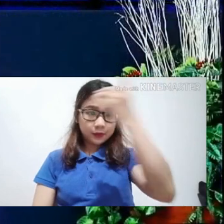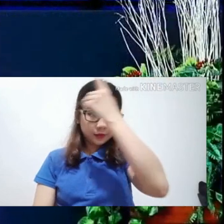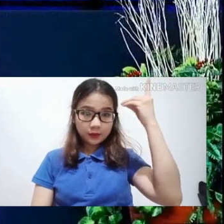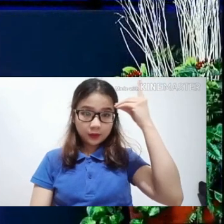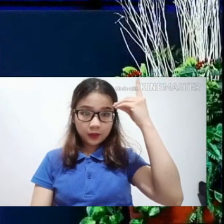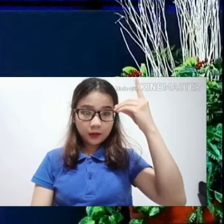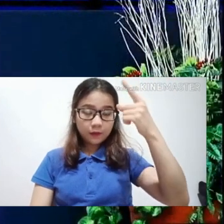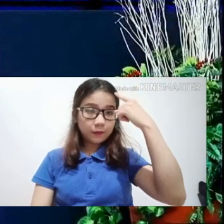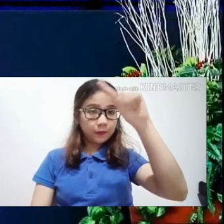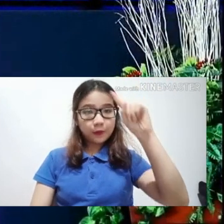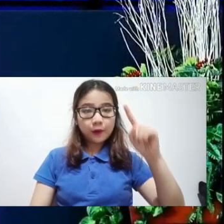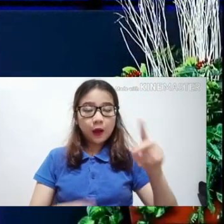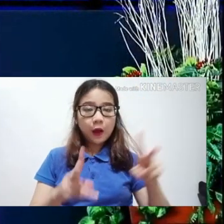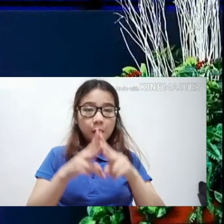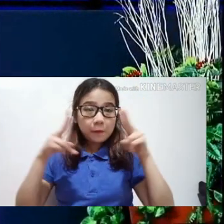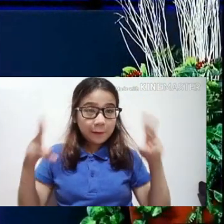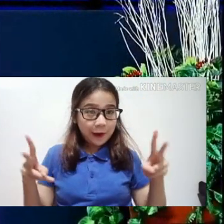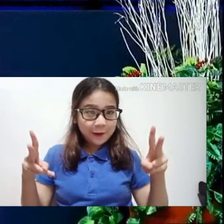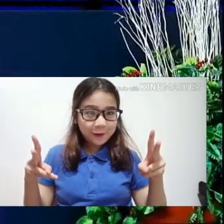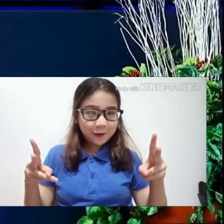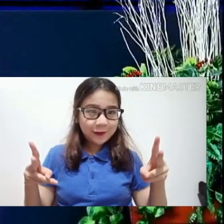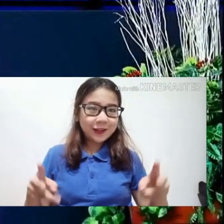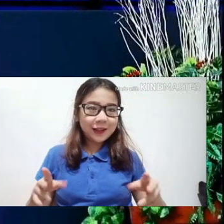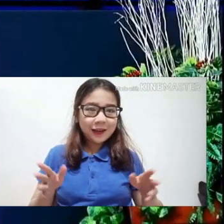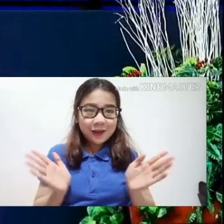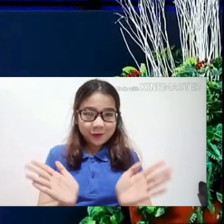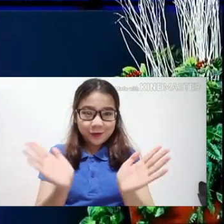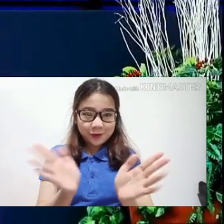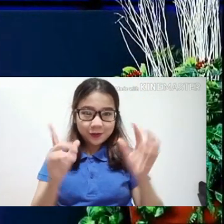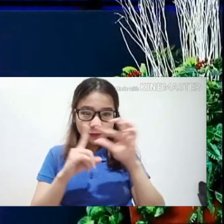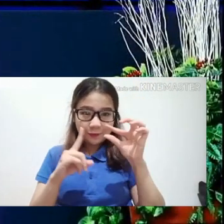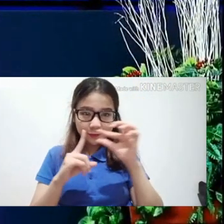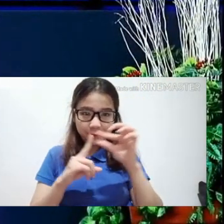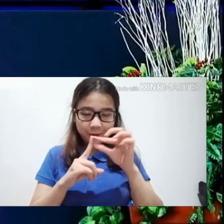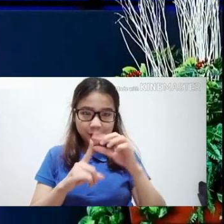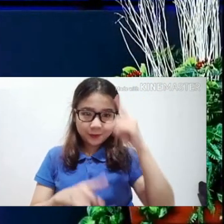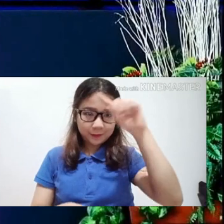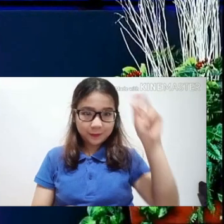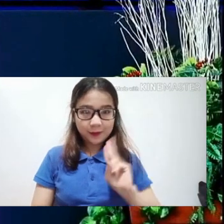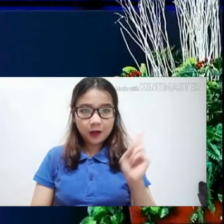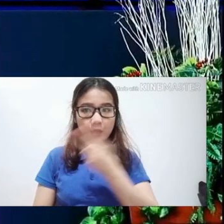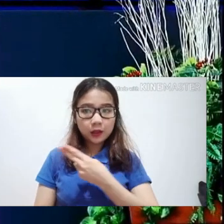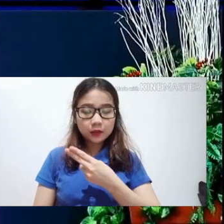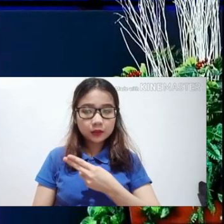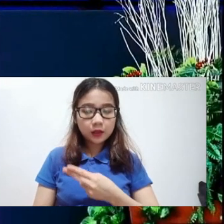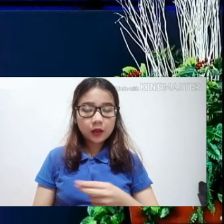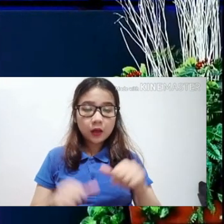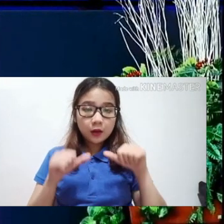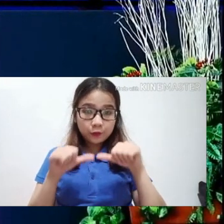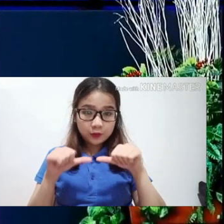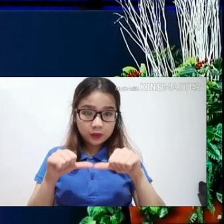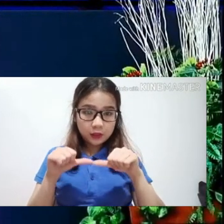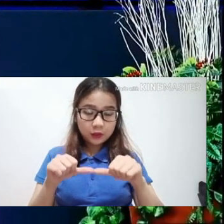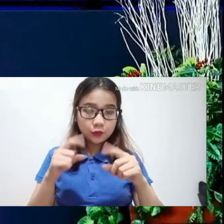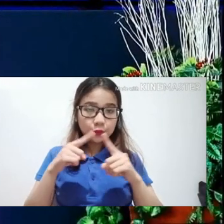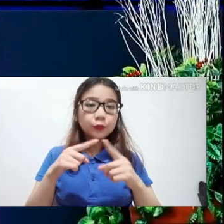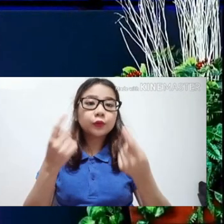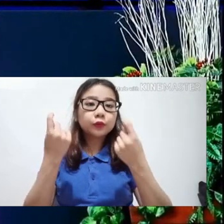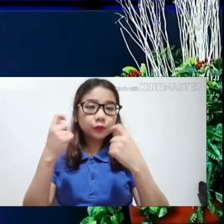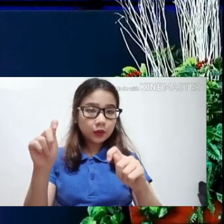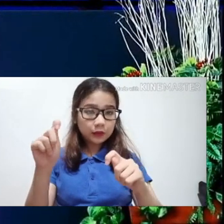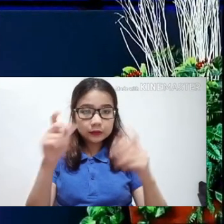thank you, Pastor Dave, for that very encouraging message na kinakailangan po natin sa panahong pong ito. At patuloy po tayong magtiwala